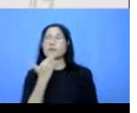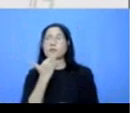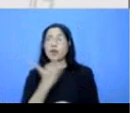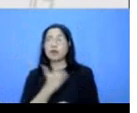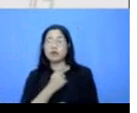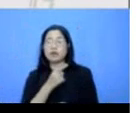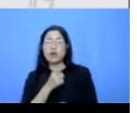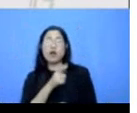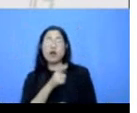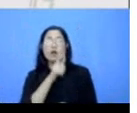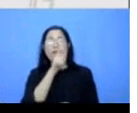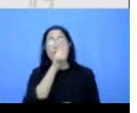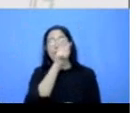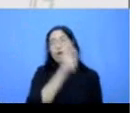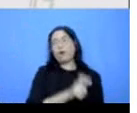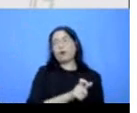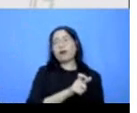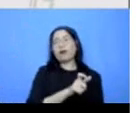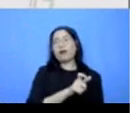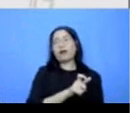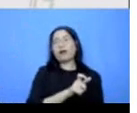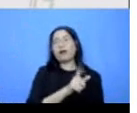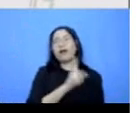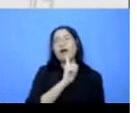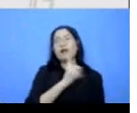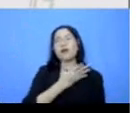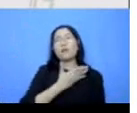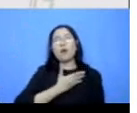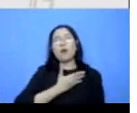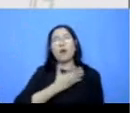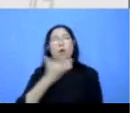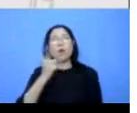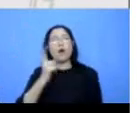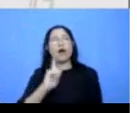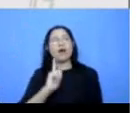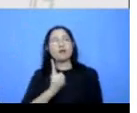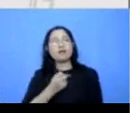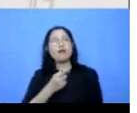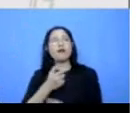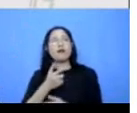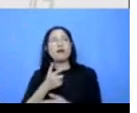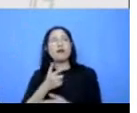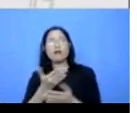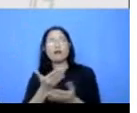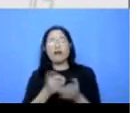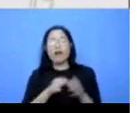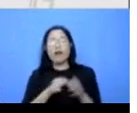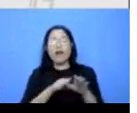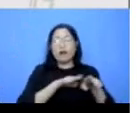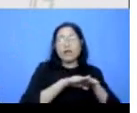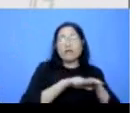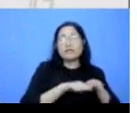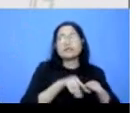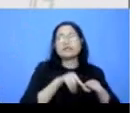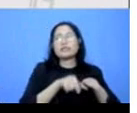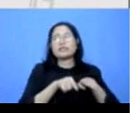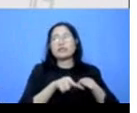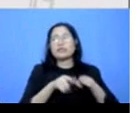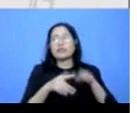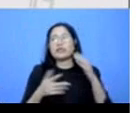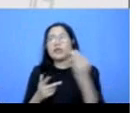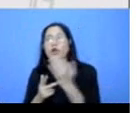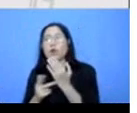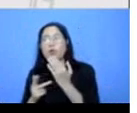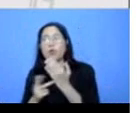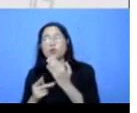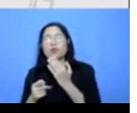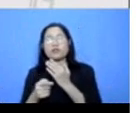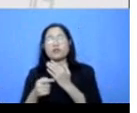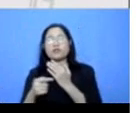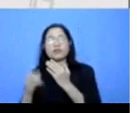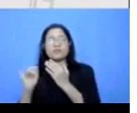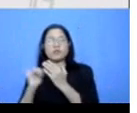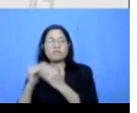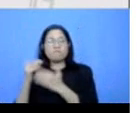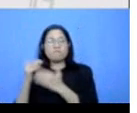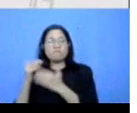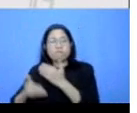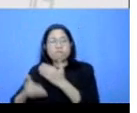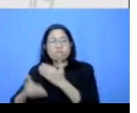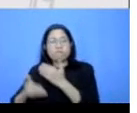sedang mempelajari atau beradaptasi dengan teknologi, itu kira-kira perjalanannya akan seperti